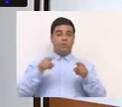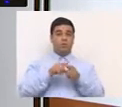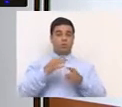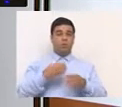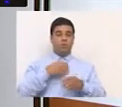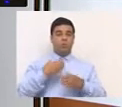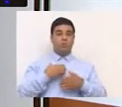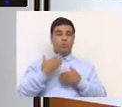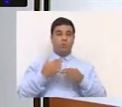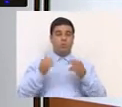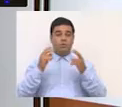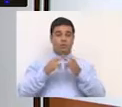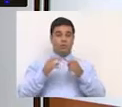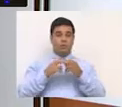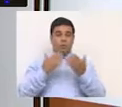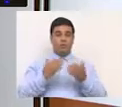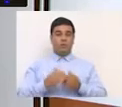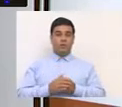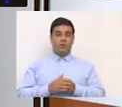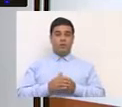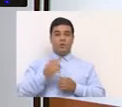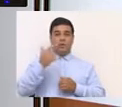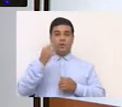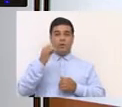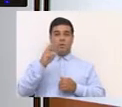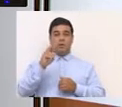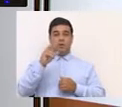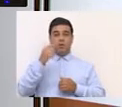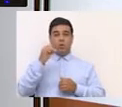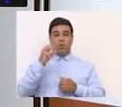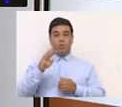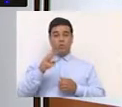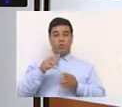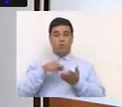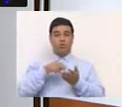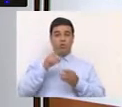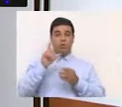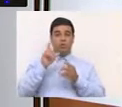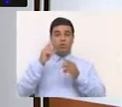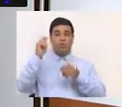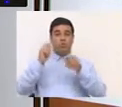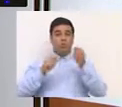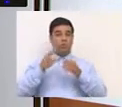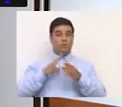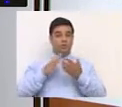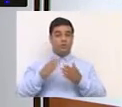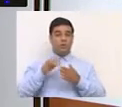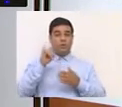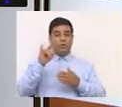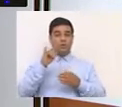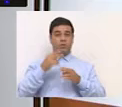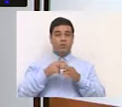ужасы. Проверим. Гремел гром, шел дождь, запятая. Самолет